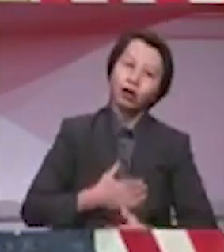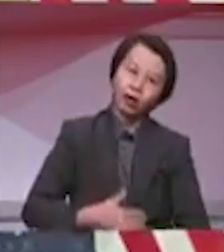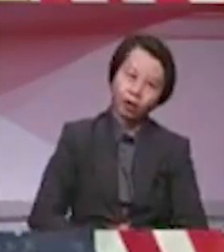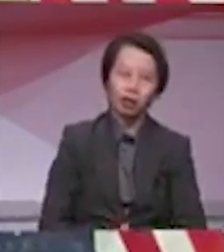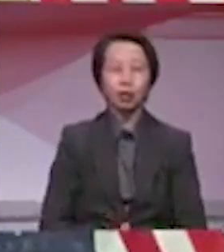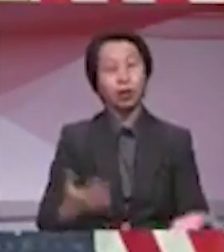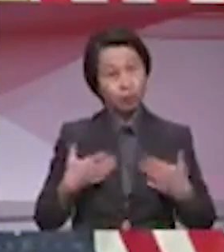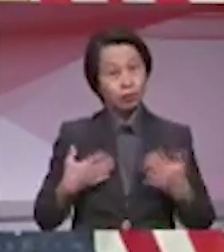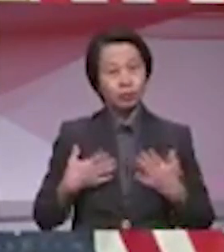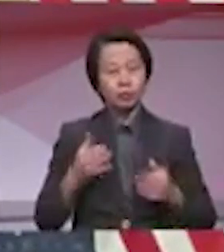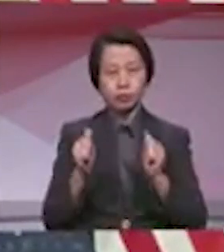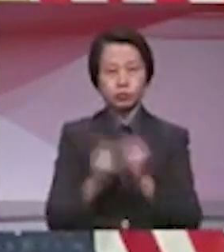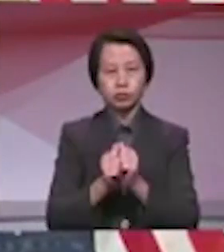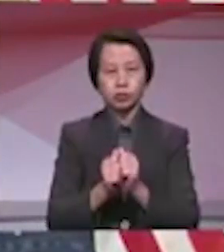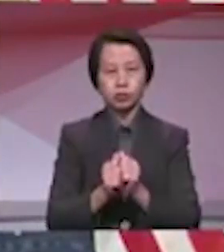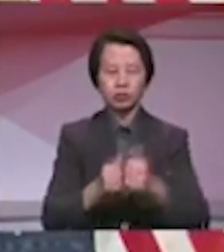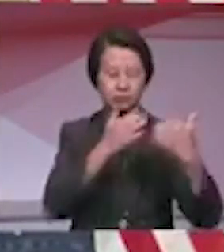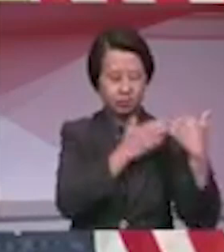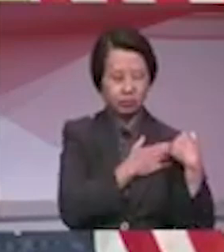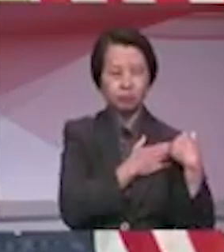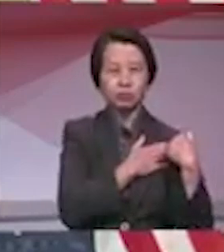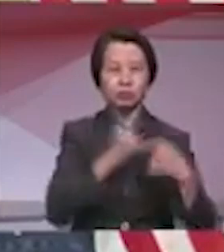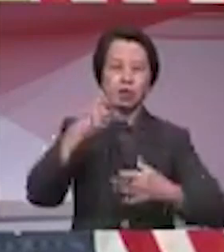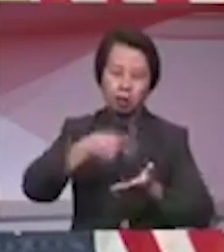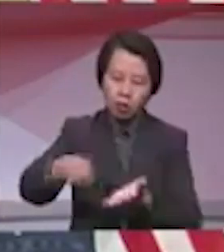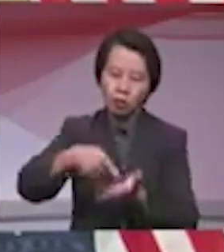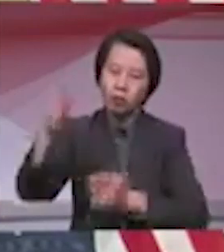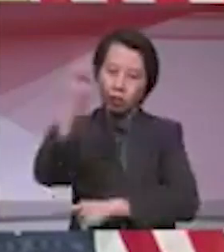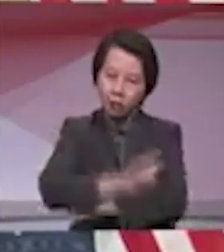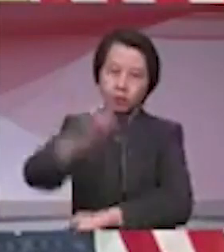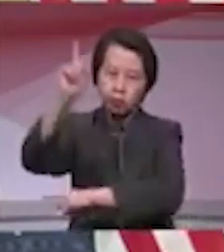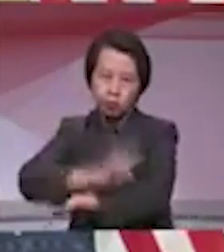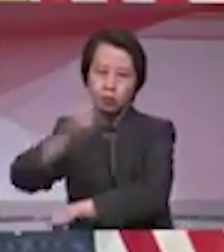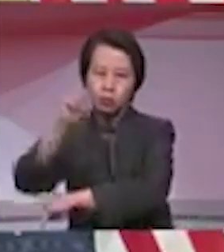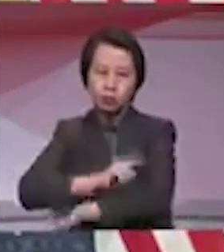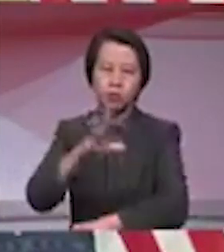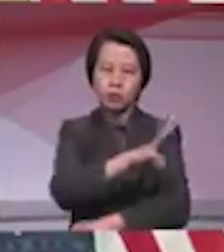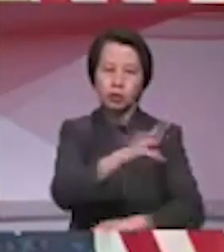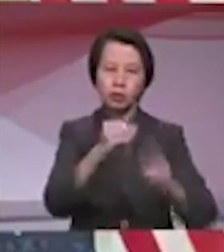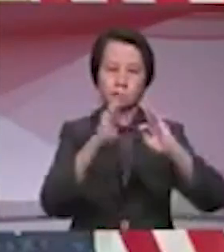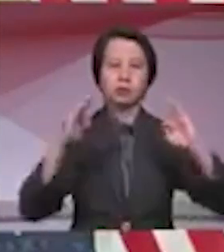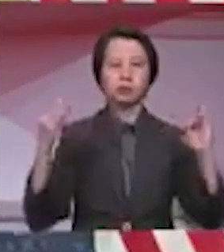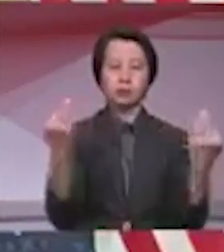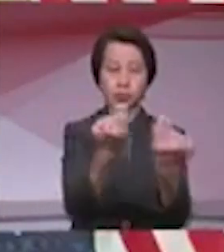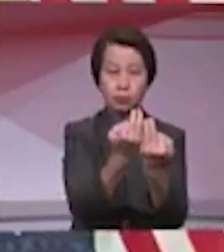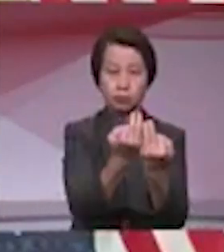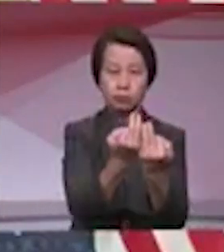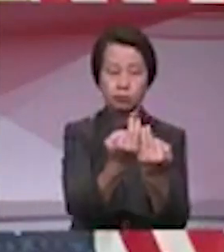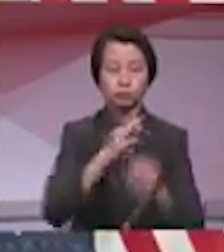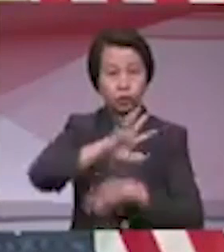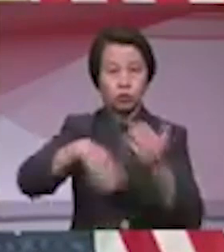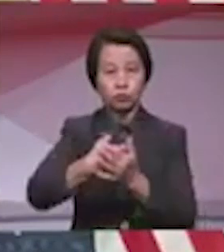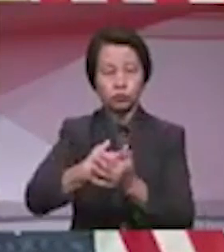lega dalam menampung perbelanjaan harian saudara dan saudari dan seisi keluarga.